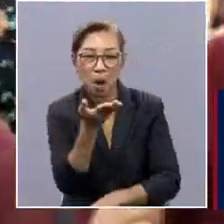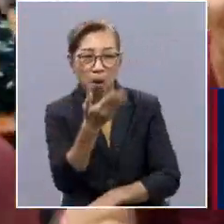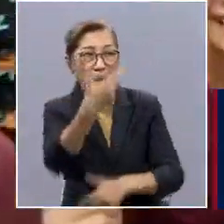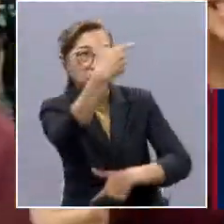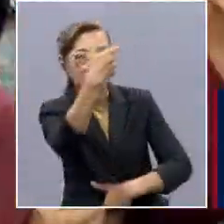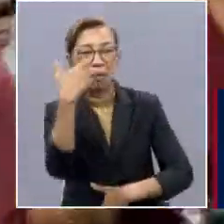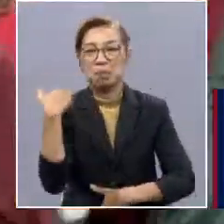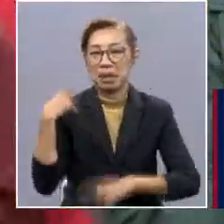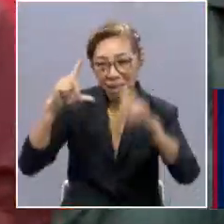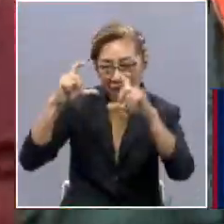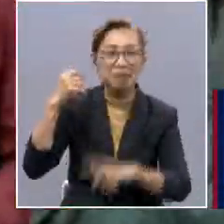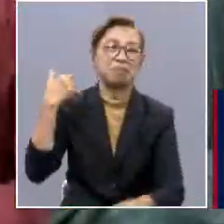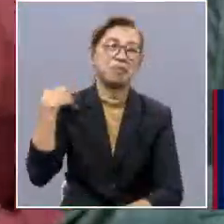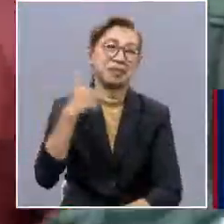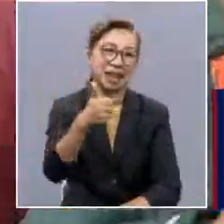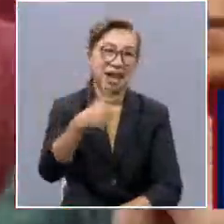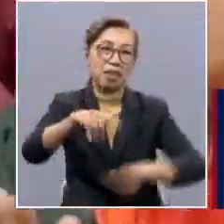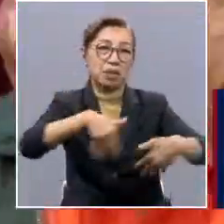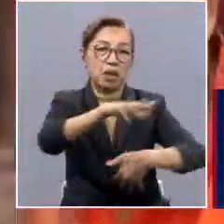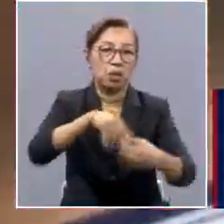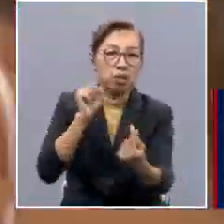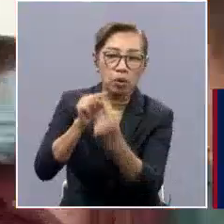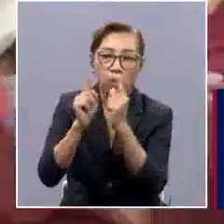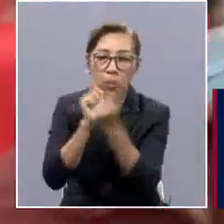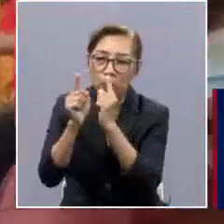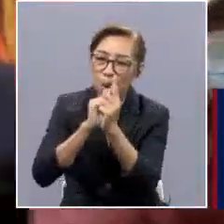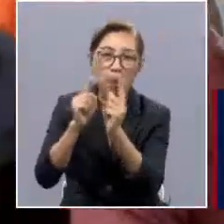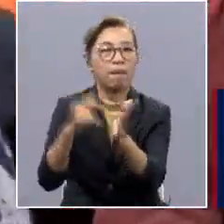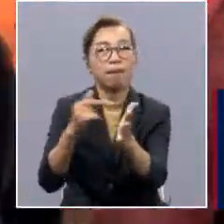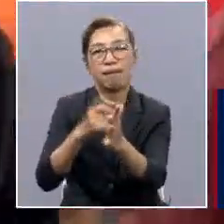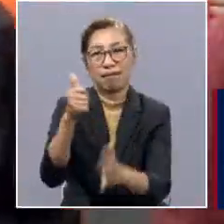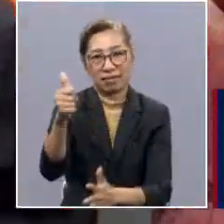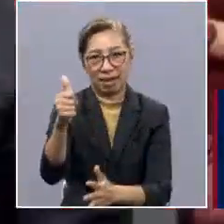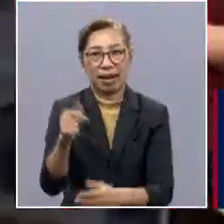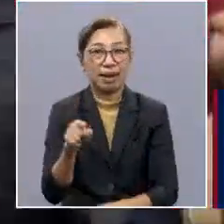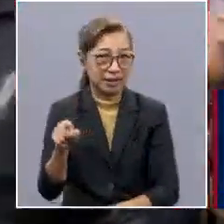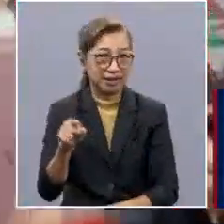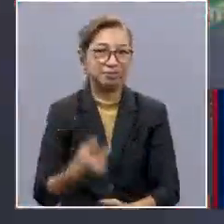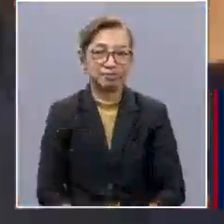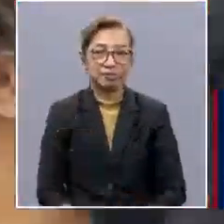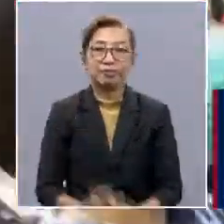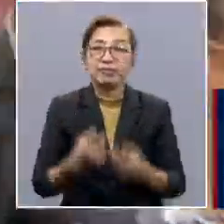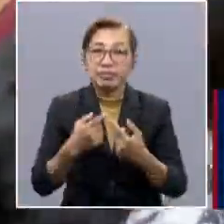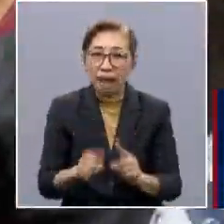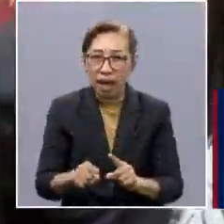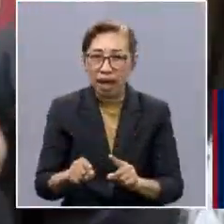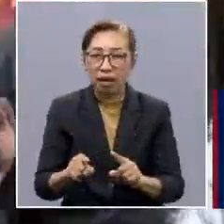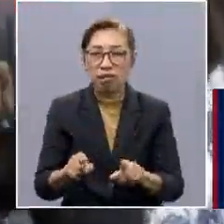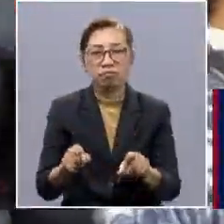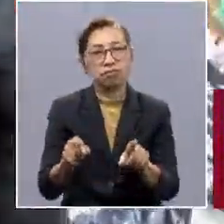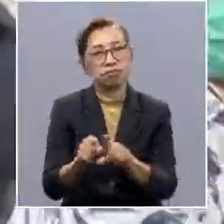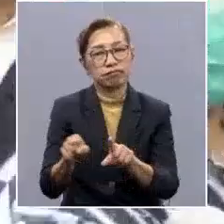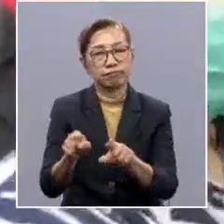ก็ให้เนี่ยนะครับ คือประชาชนเข้าได้ถึงตัวของบิ๊กป้อมเลยนะคะ ก็เป็นอีกภาพหนึ่งนะครับแต่ประเด็นเรื่อง